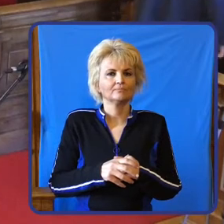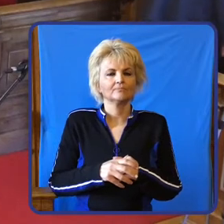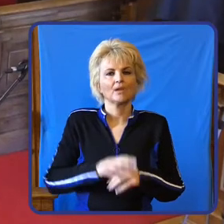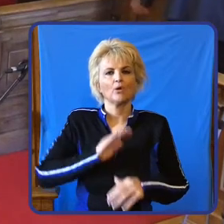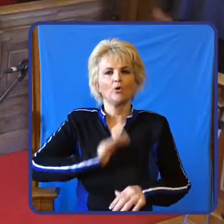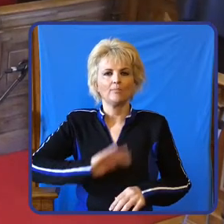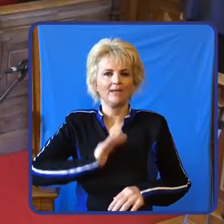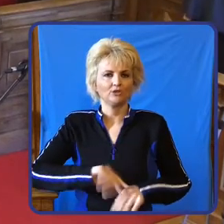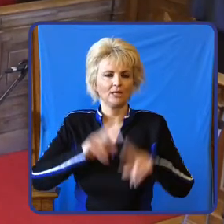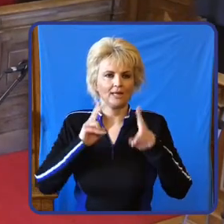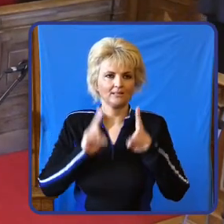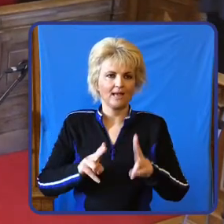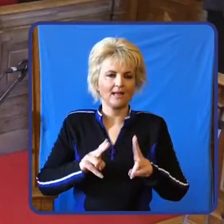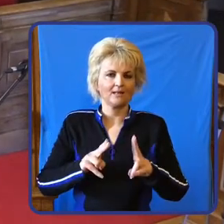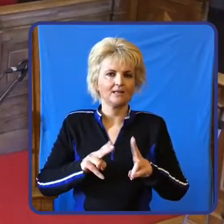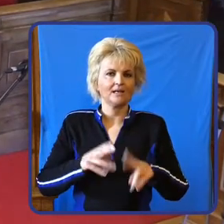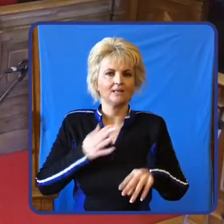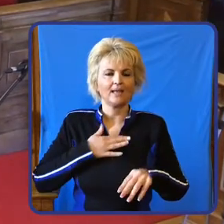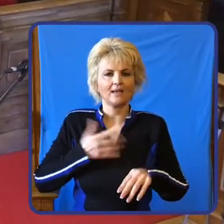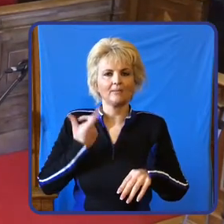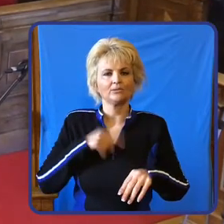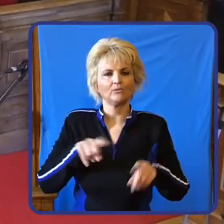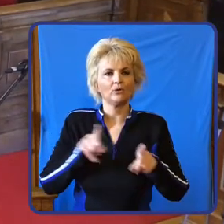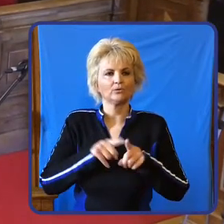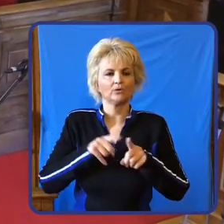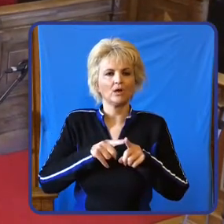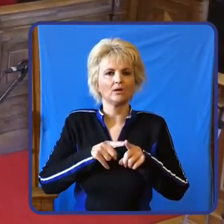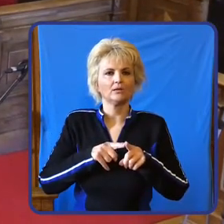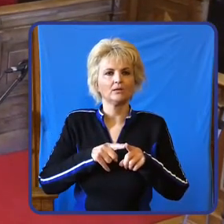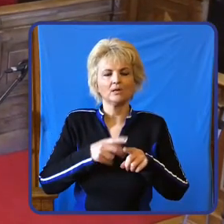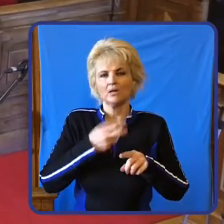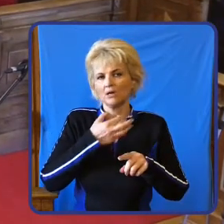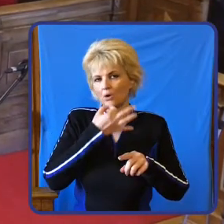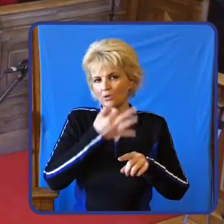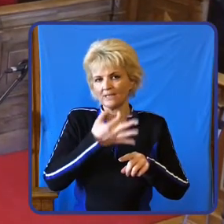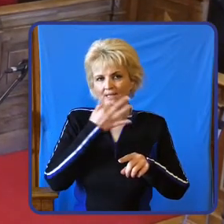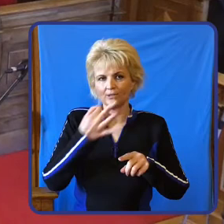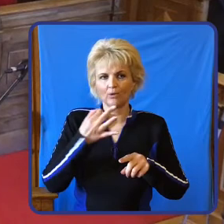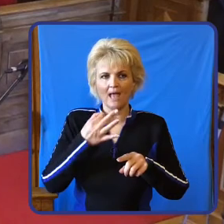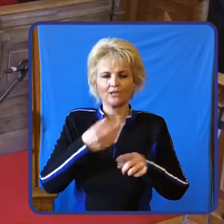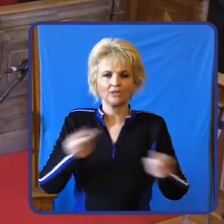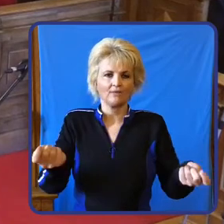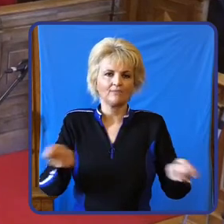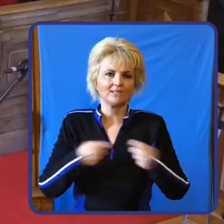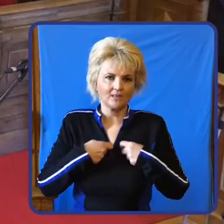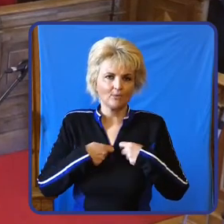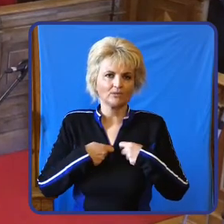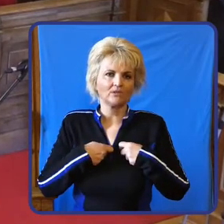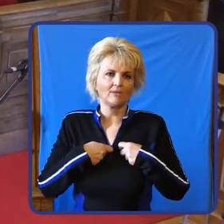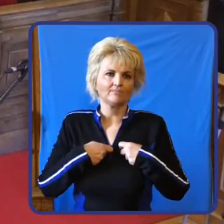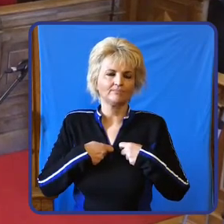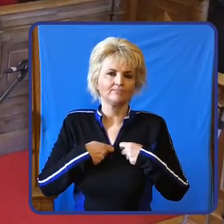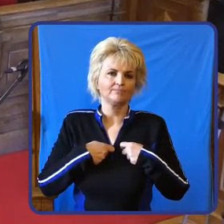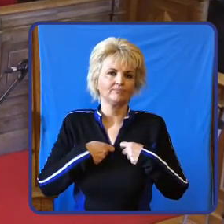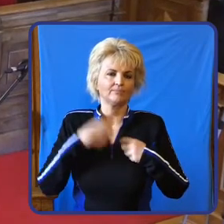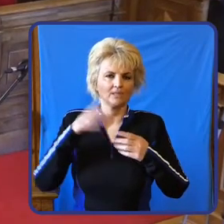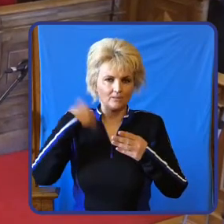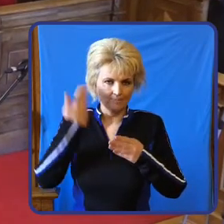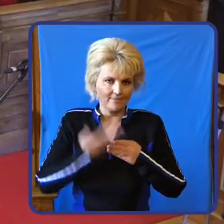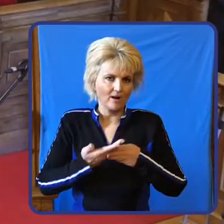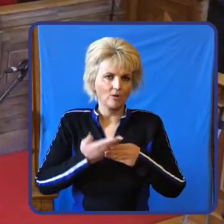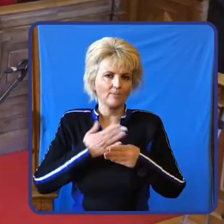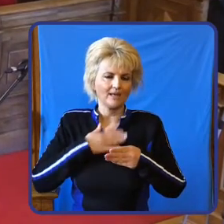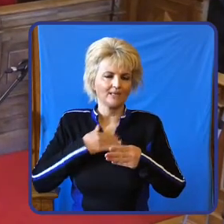Önmérsékletet kell tanúsítani. Nekem is volt olyan, amikor visszavontam a hozzászólási kérelmemet. Bevallom, hogy velem